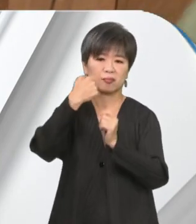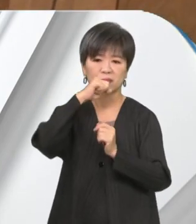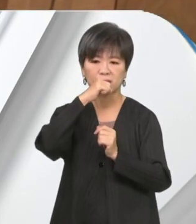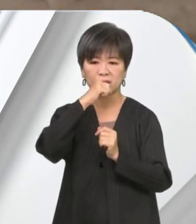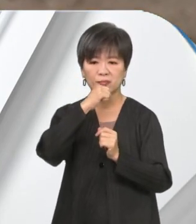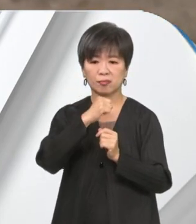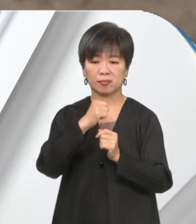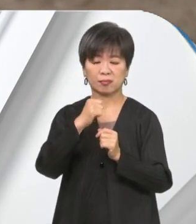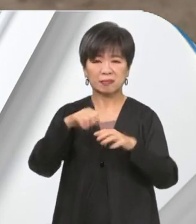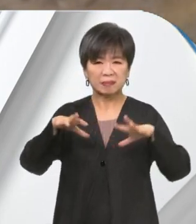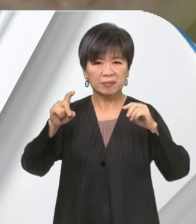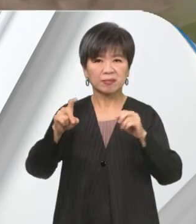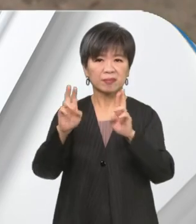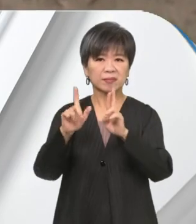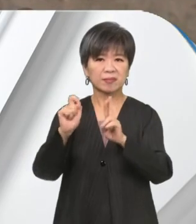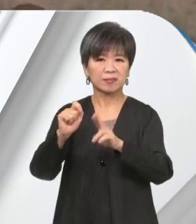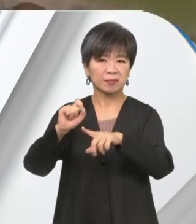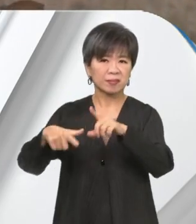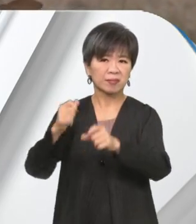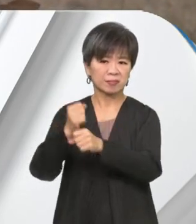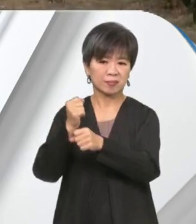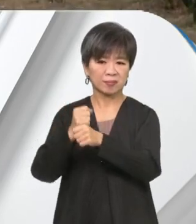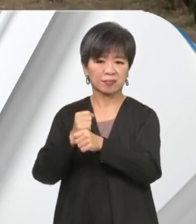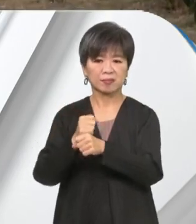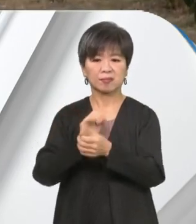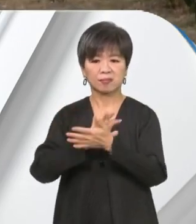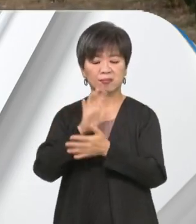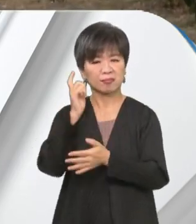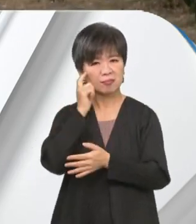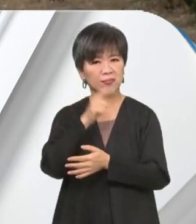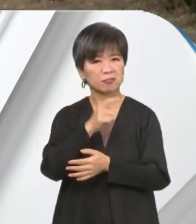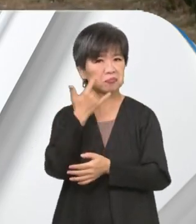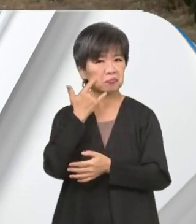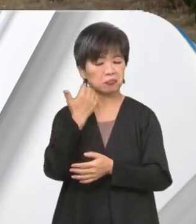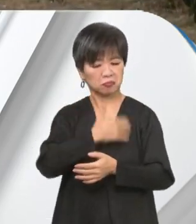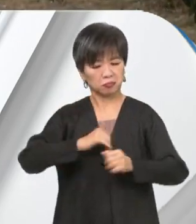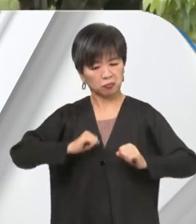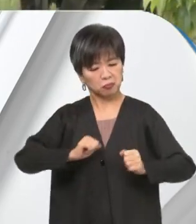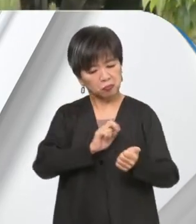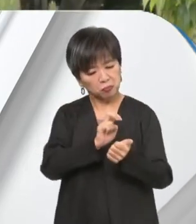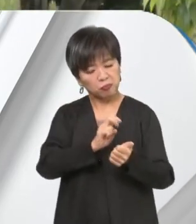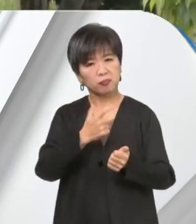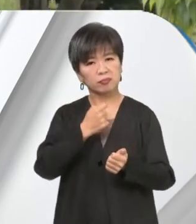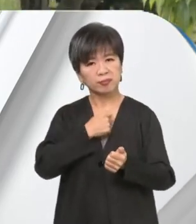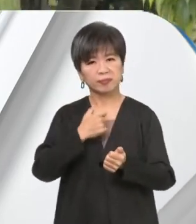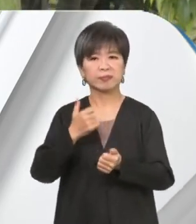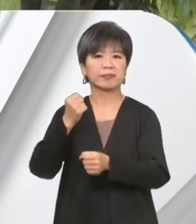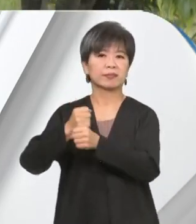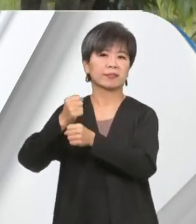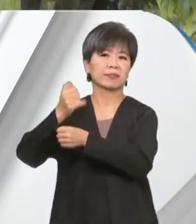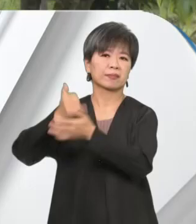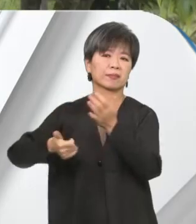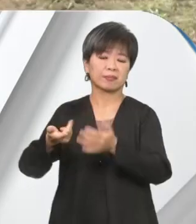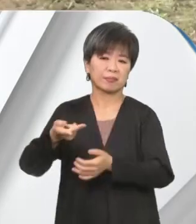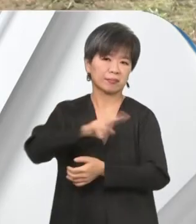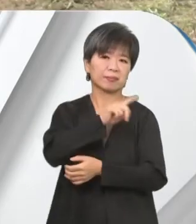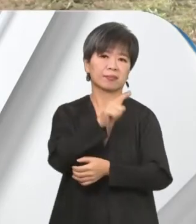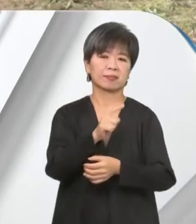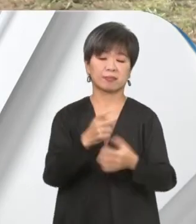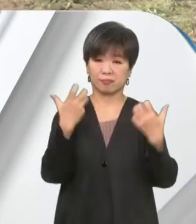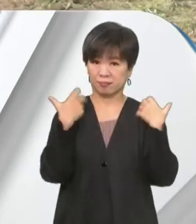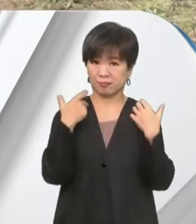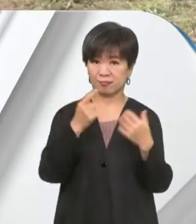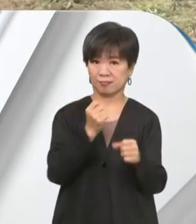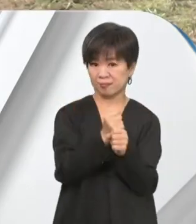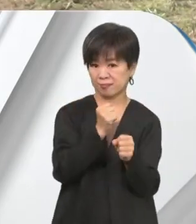替天真业公司做事，后来适量到卢卡亚外的抗菌因素，如此是翻用接盘玉荷包农场的